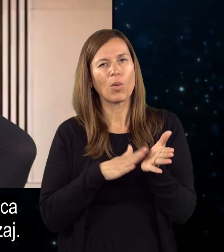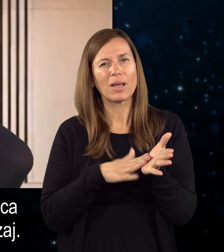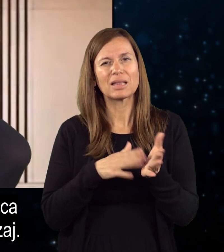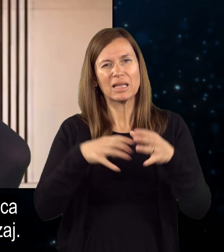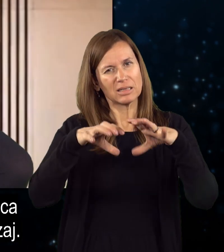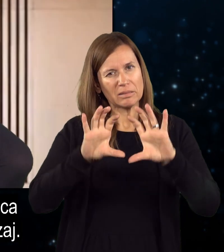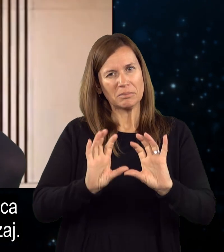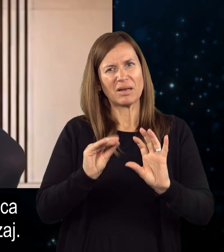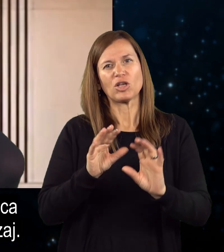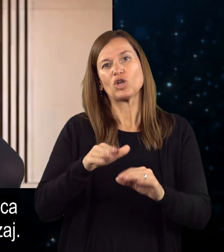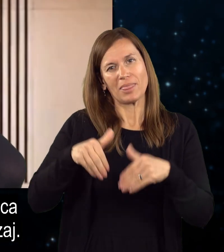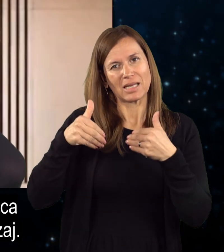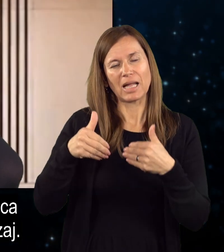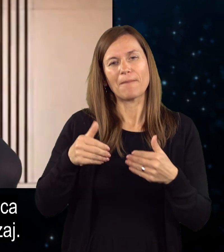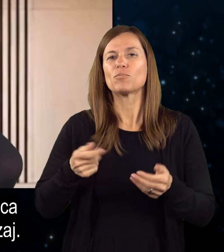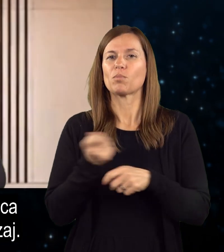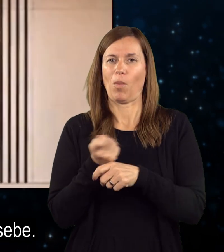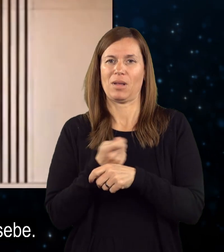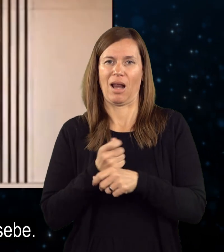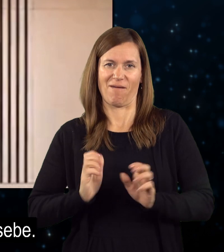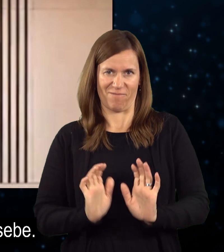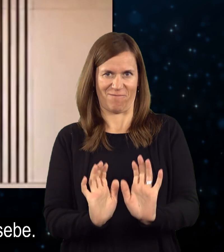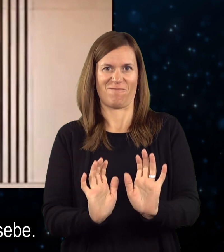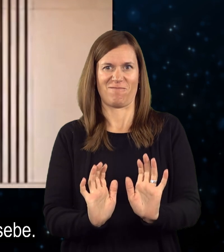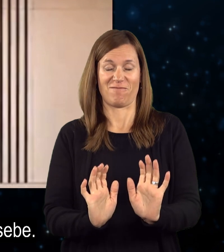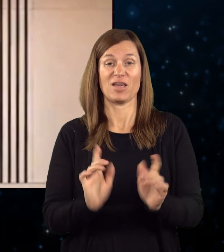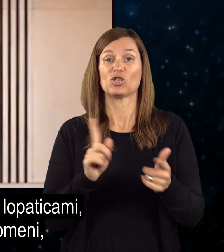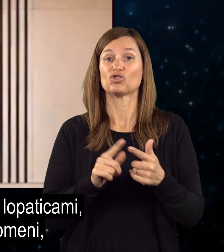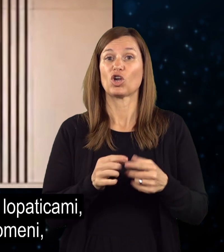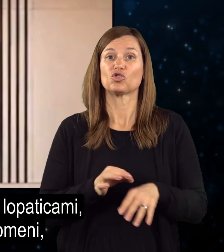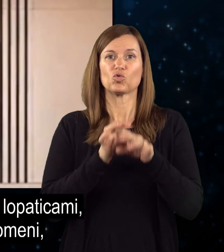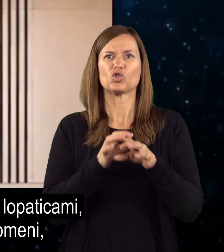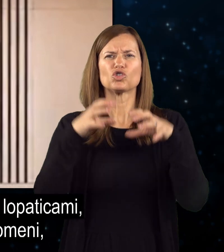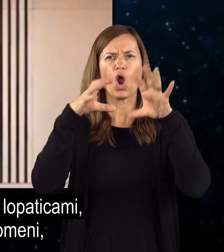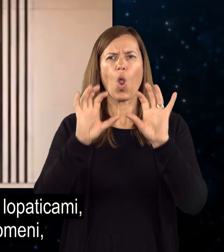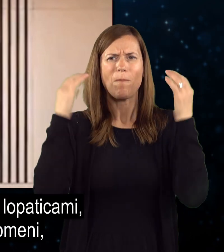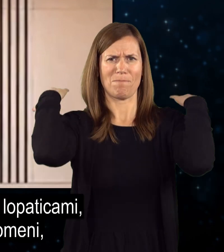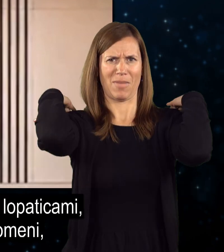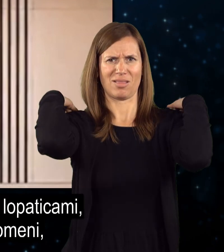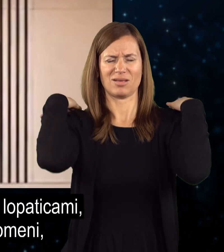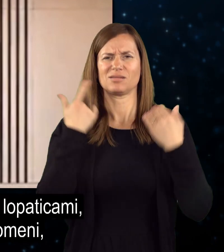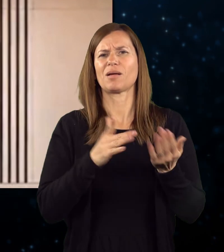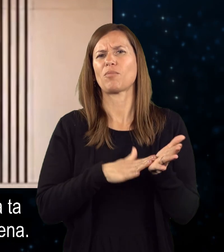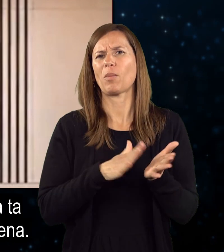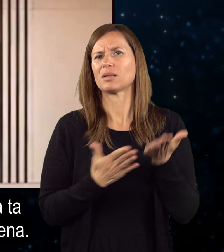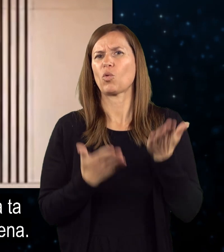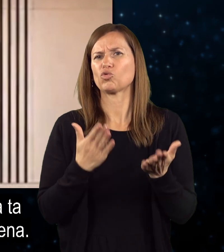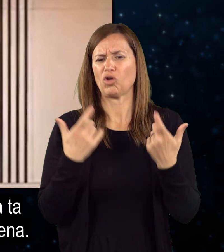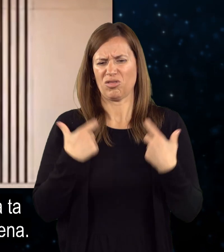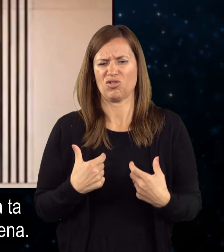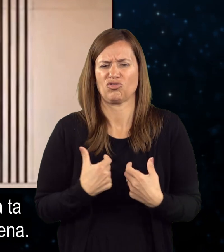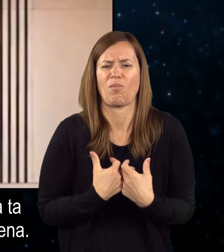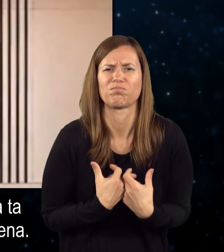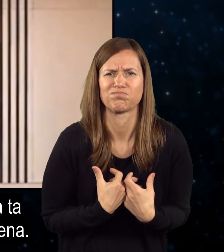štrli preveč nazaj. Popraviš jo pod sebe. Če čutiš napetosti med lopaticami, to najverjetneje pomeni, da je tvoja drža